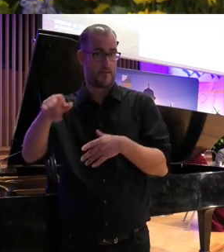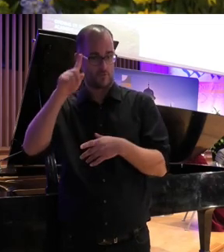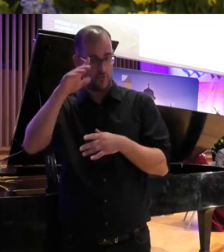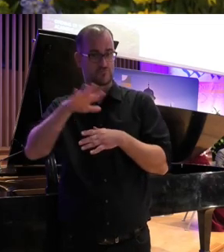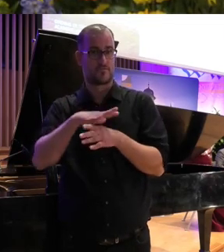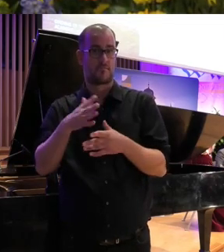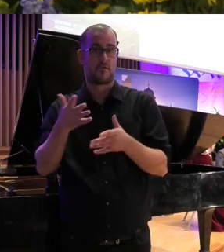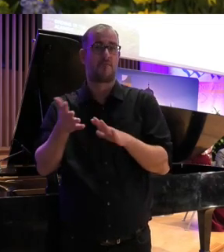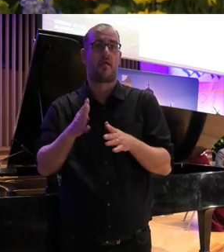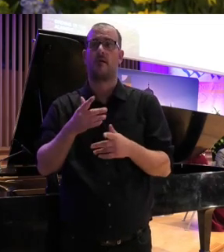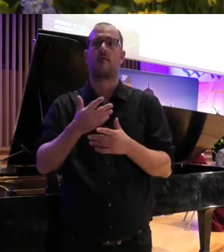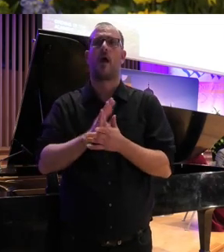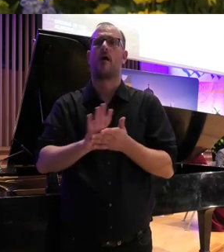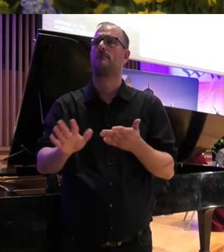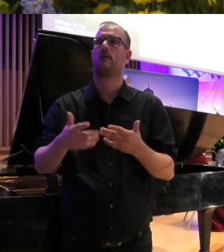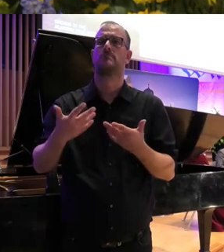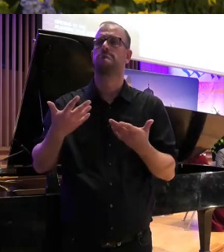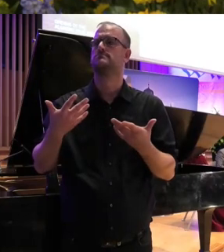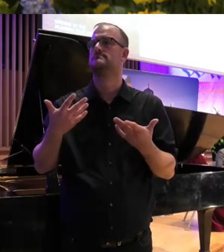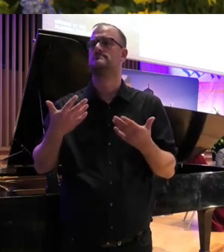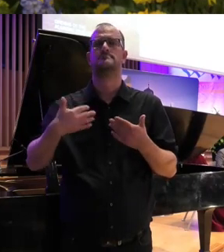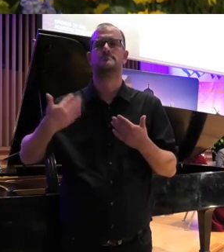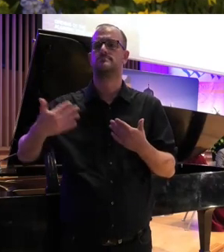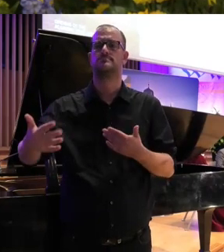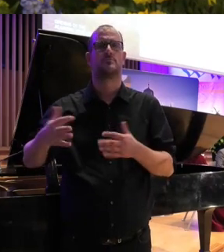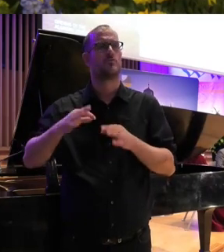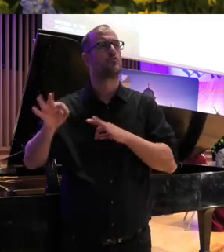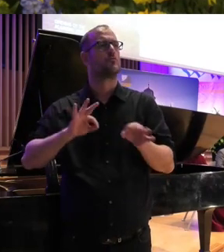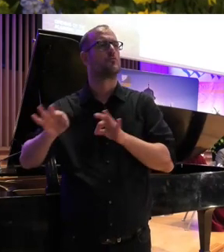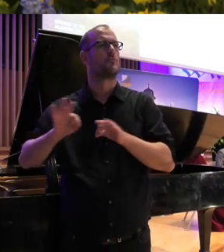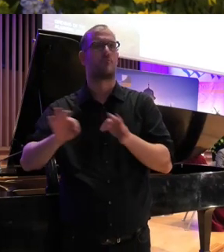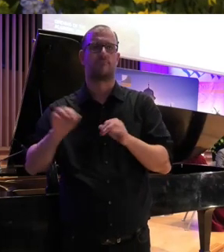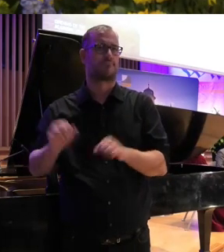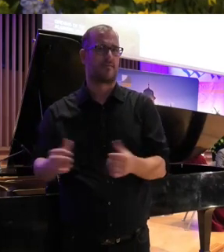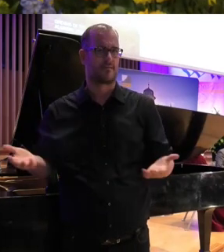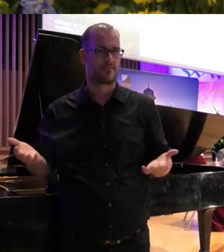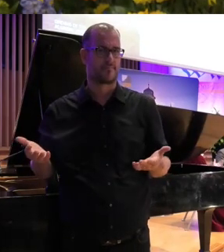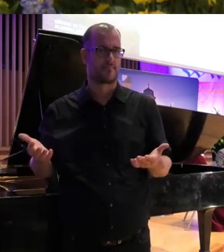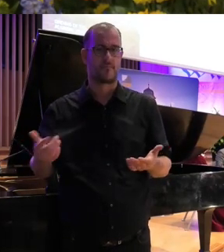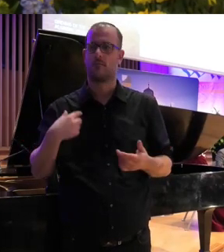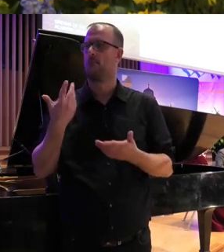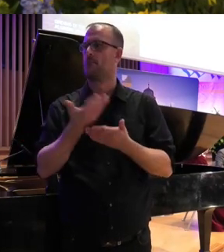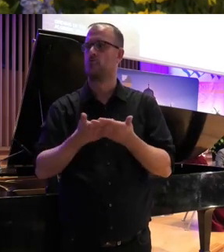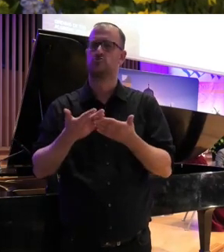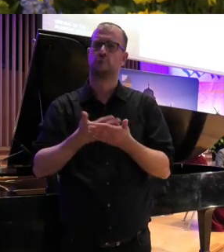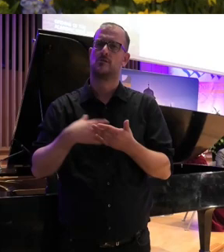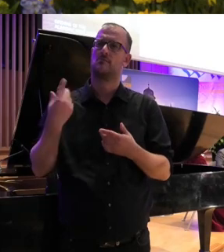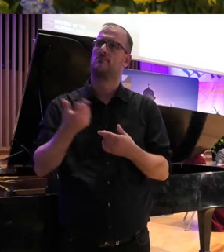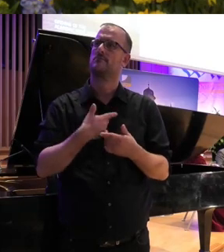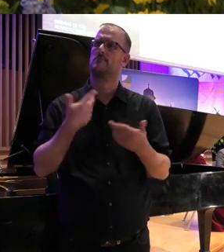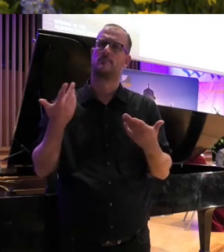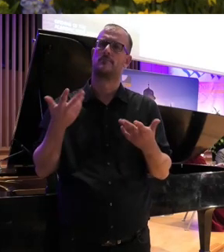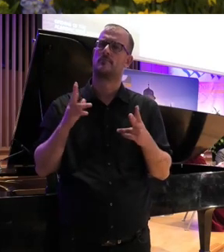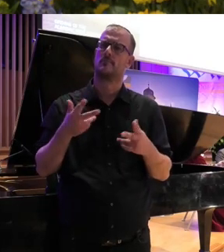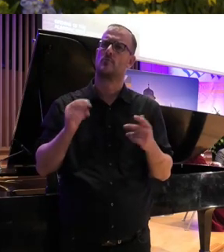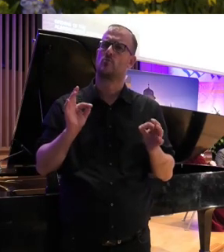man wahrscheinlich nicht unendlich, also oder nicht so oft auch durchführen. Ja? Wir haben zum Beispiel, denke ich mal, sehr gute